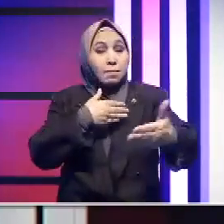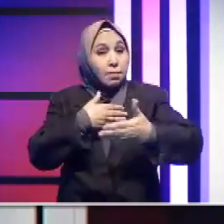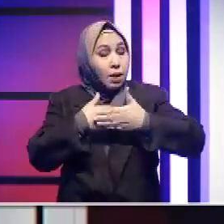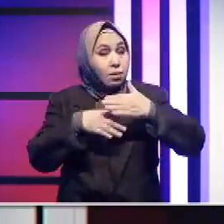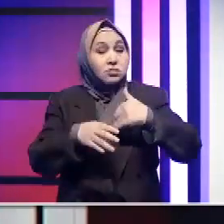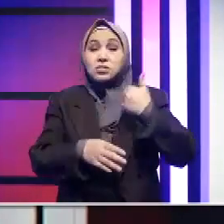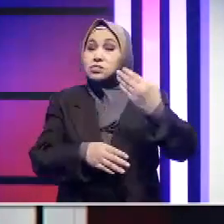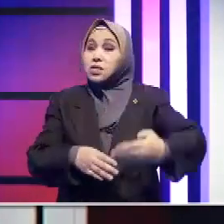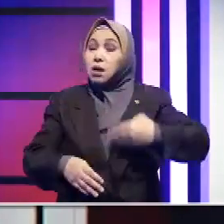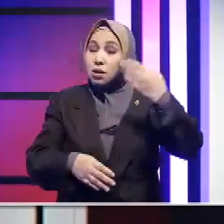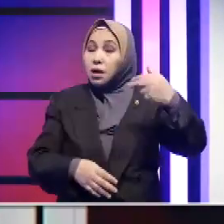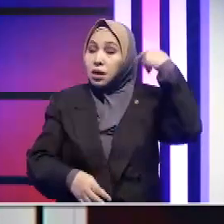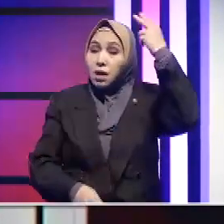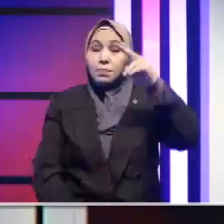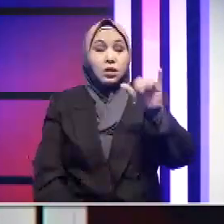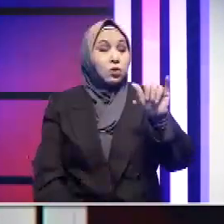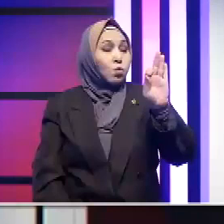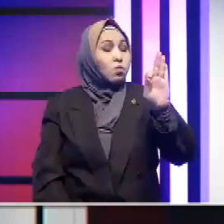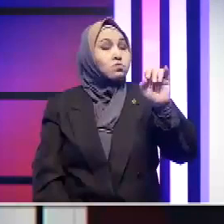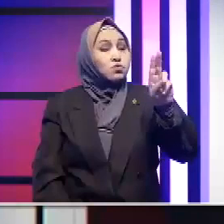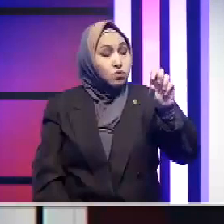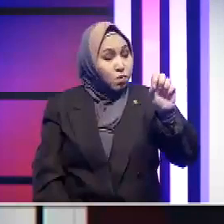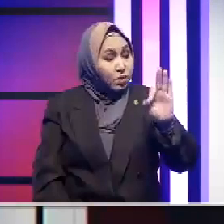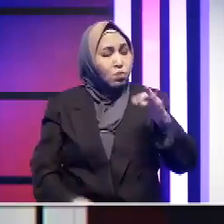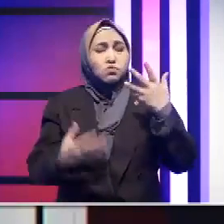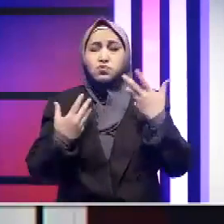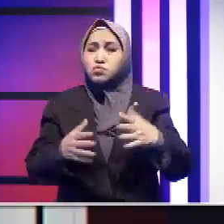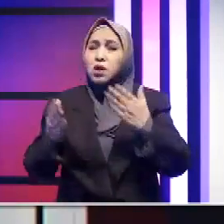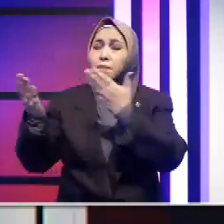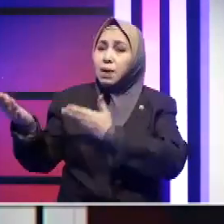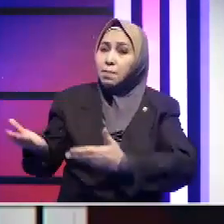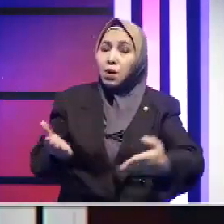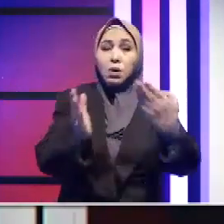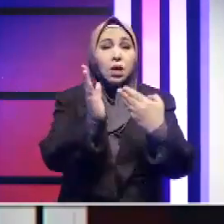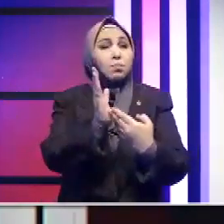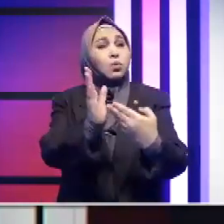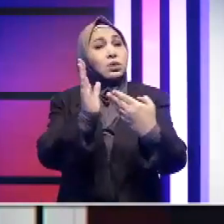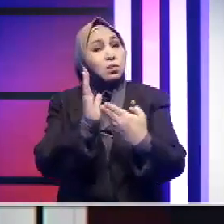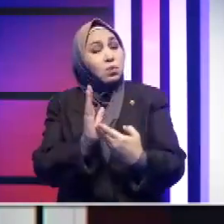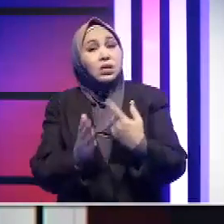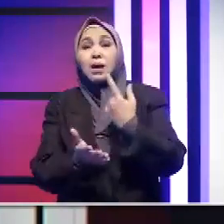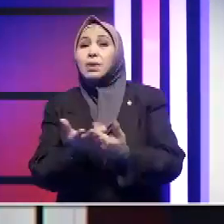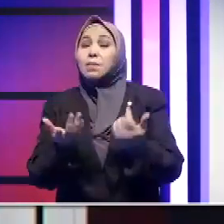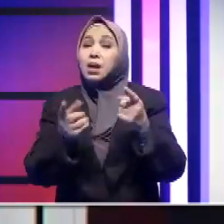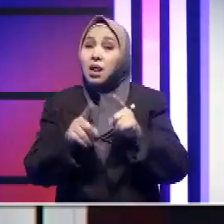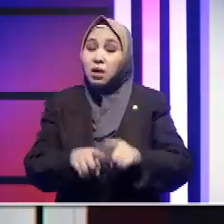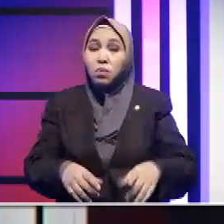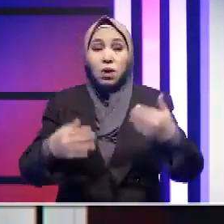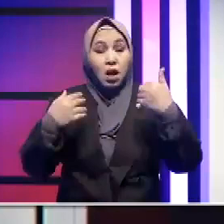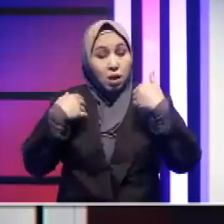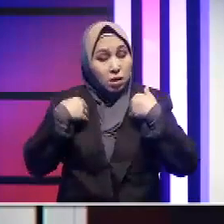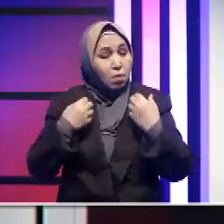bahwa Nabi Yusuf Yusuf itu sebelum ini sudah membawa kain bukti-bukti dan aku yang berlaku ialah ad